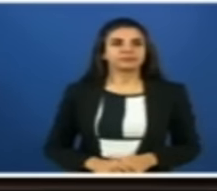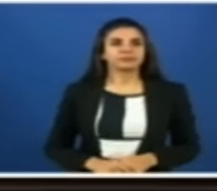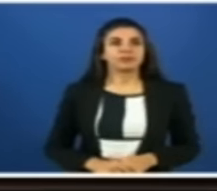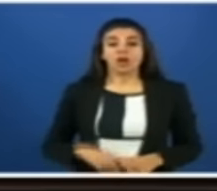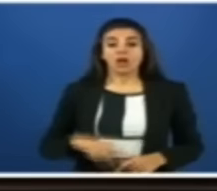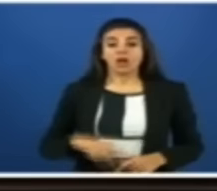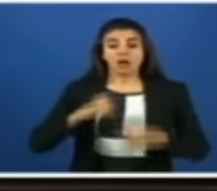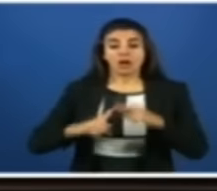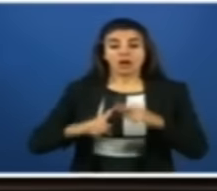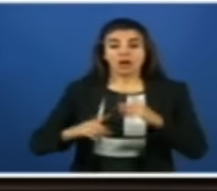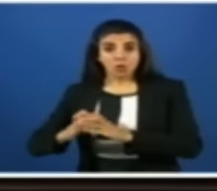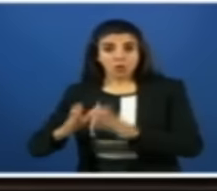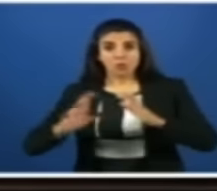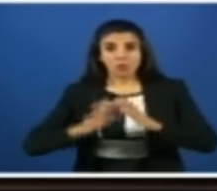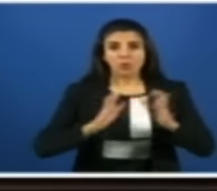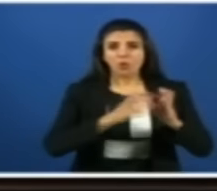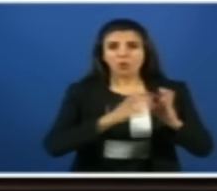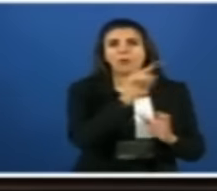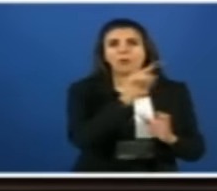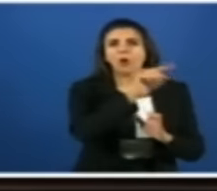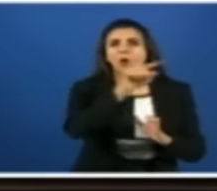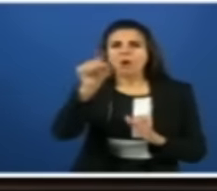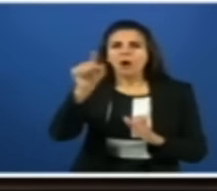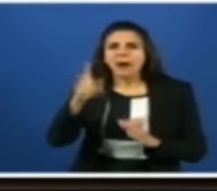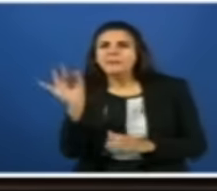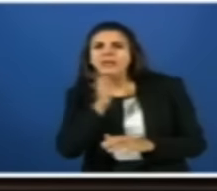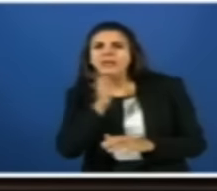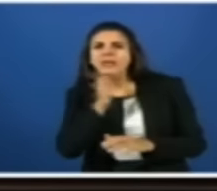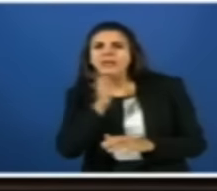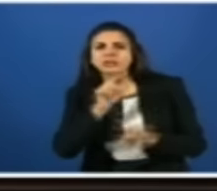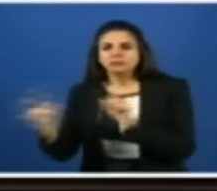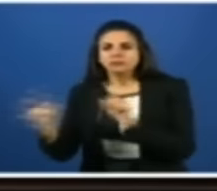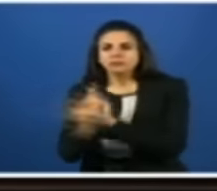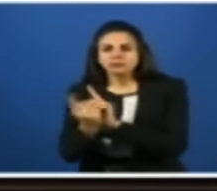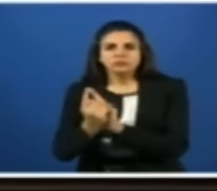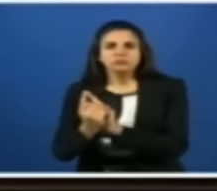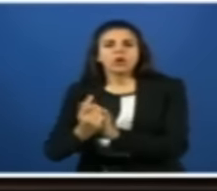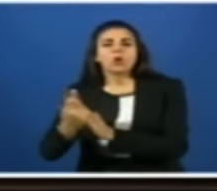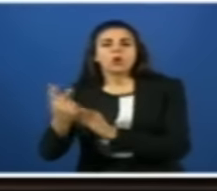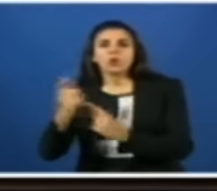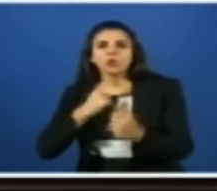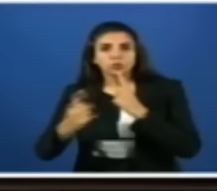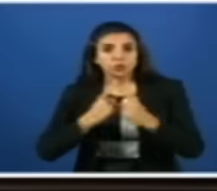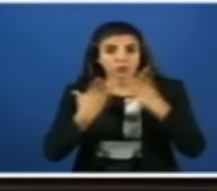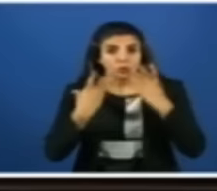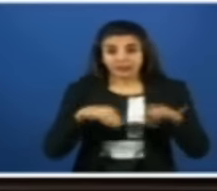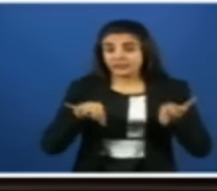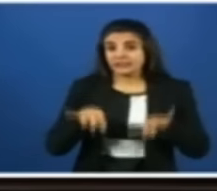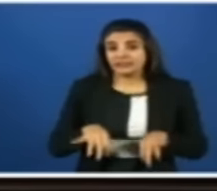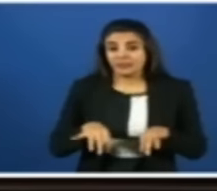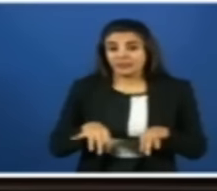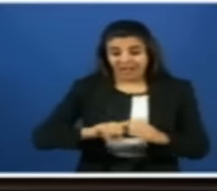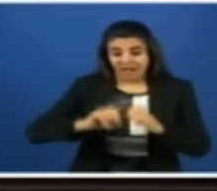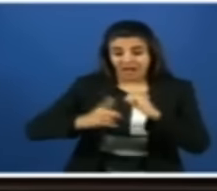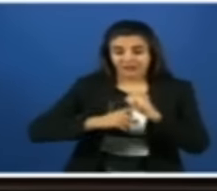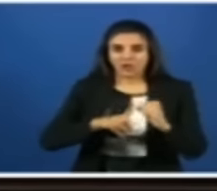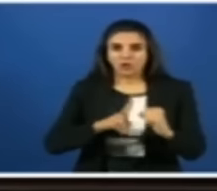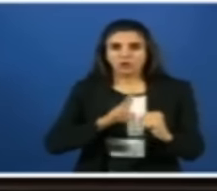Parti teşkilatlarımızla da benzer konuları görüştük. Şimdi ise bu hafta